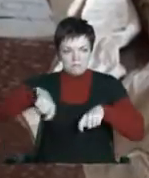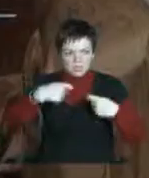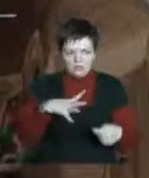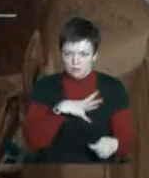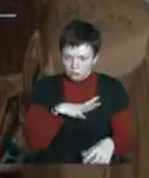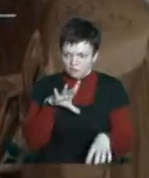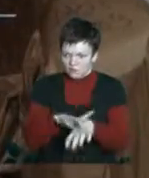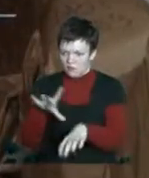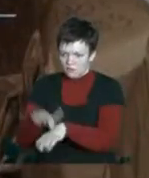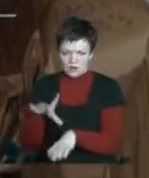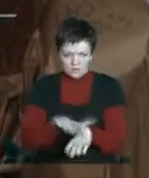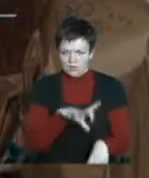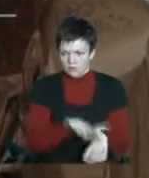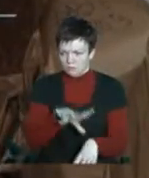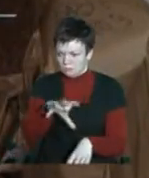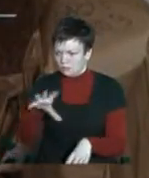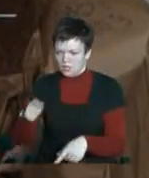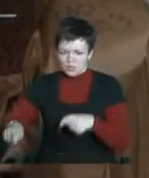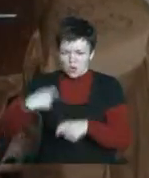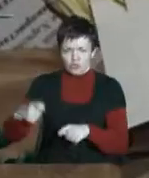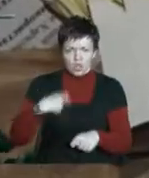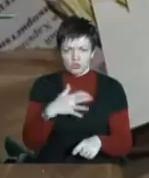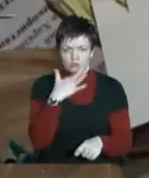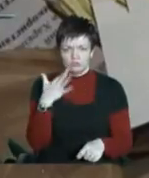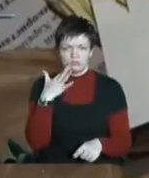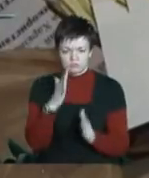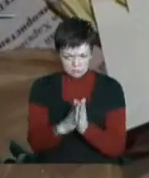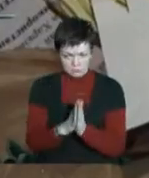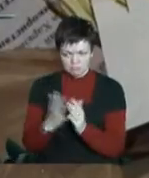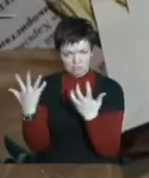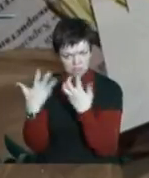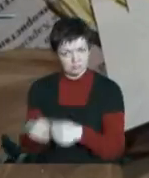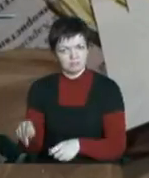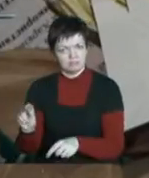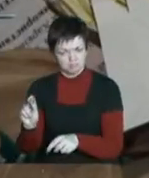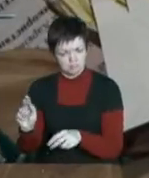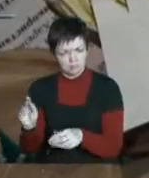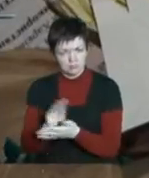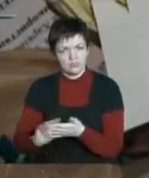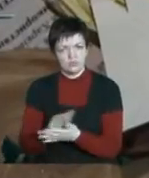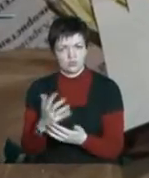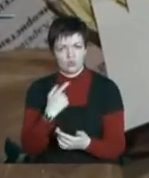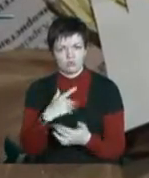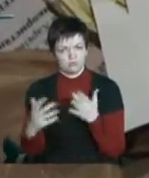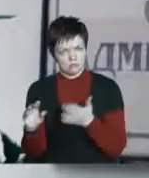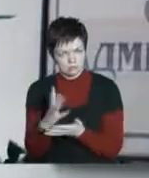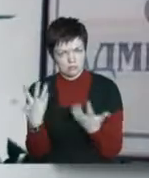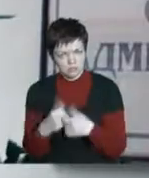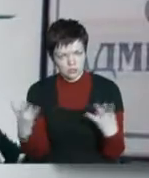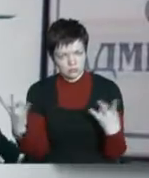избирательных комиссий были зафиксированы грубейшие нарушения избирательного законодательства, которые носили системный